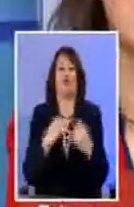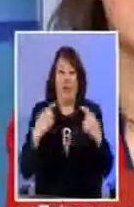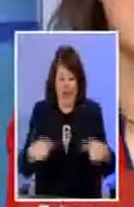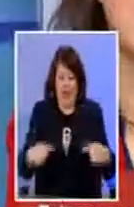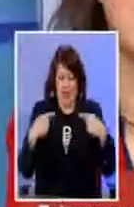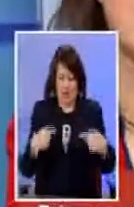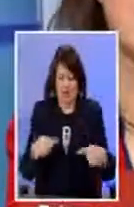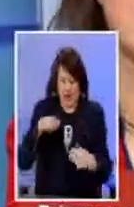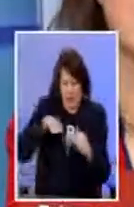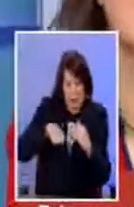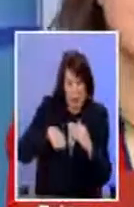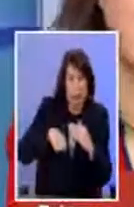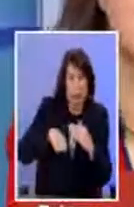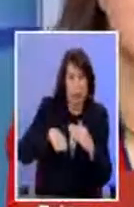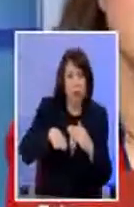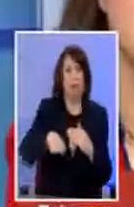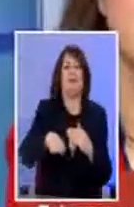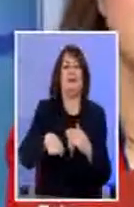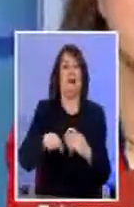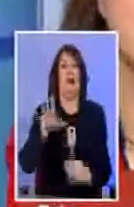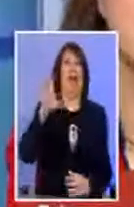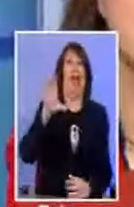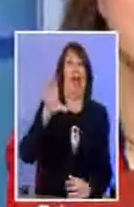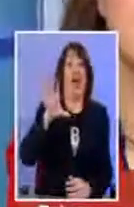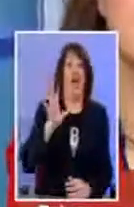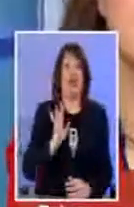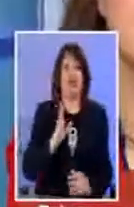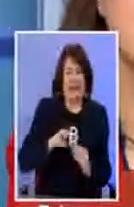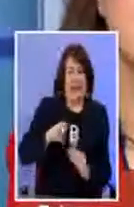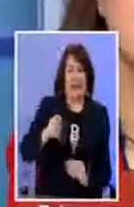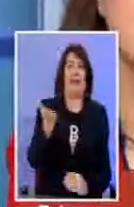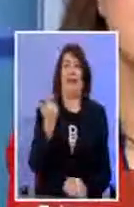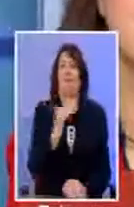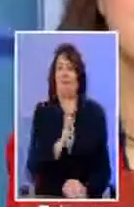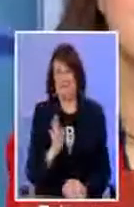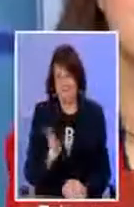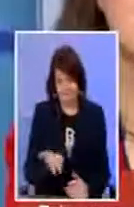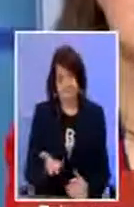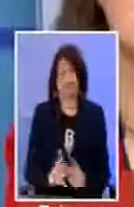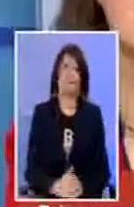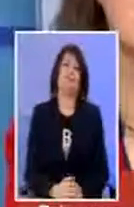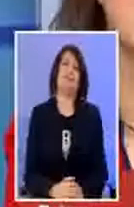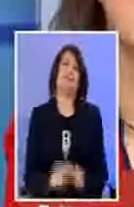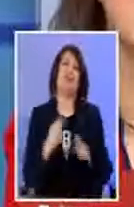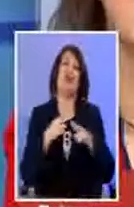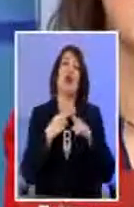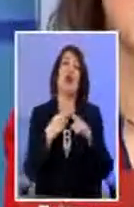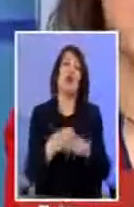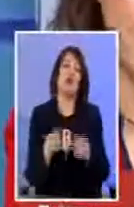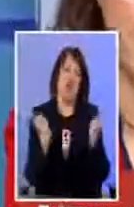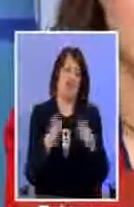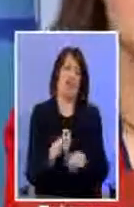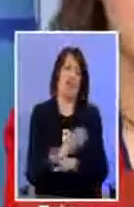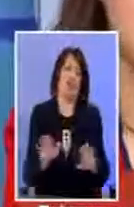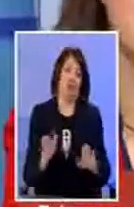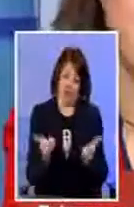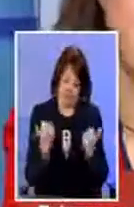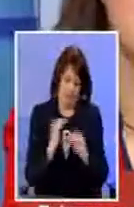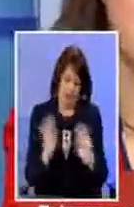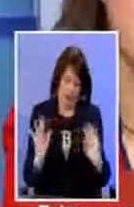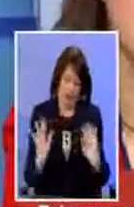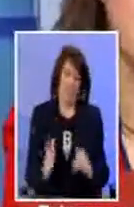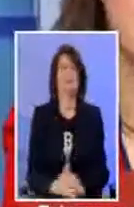να φτάνω εκεί πέρα χωρίς να πρέπει να περάσω από σκαλοπάτια. Στη Ρώμη είναι κάτι αδύνατον αυτό το πράγμα,